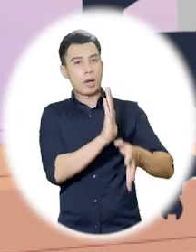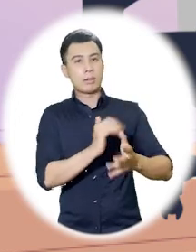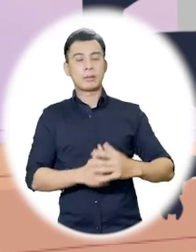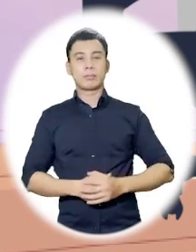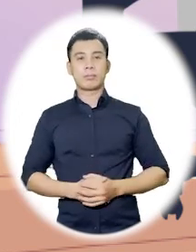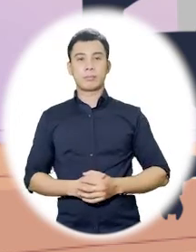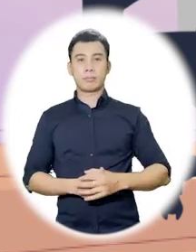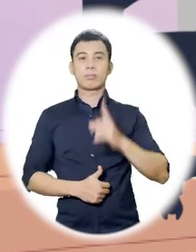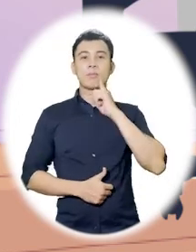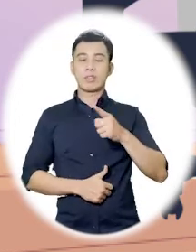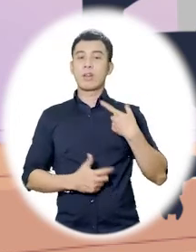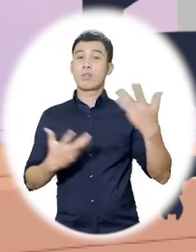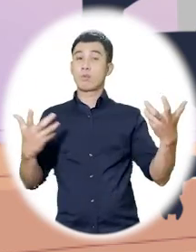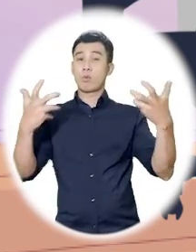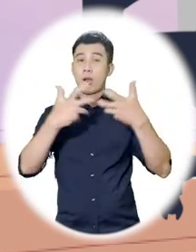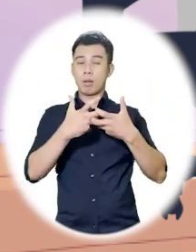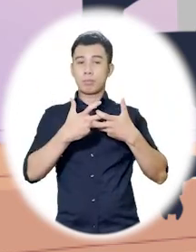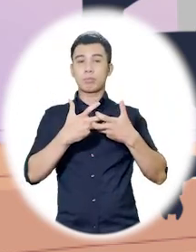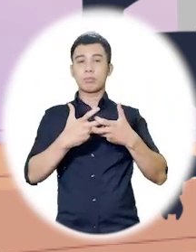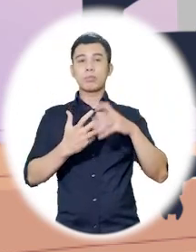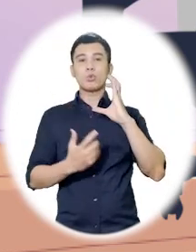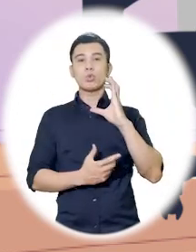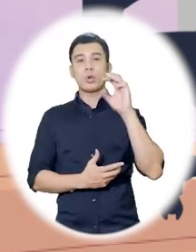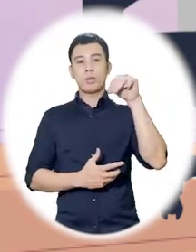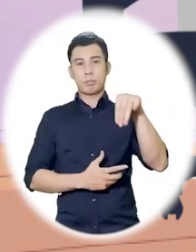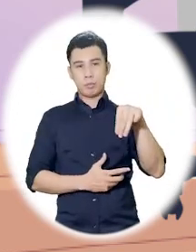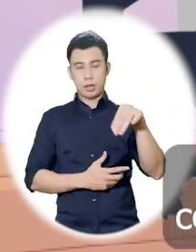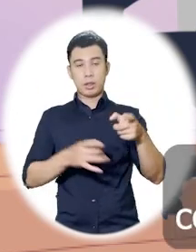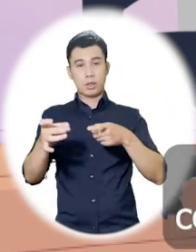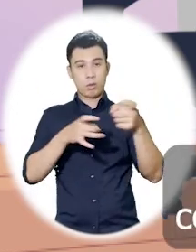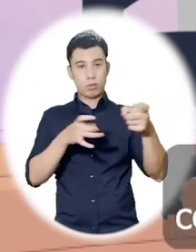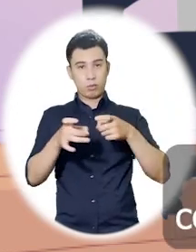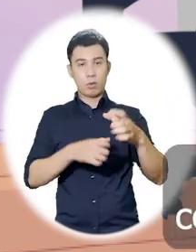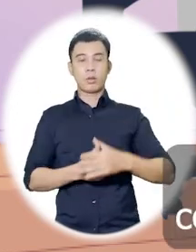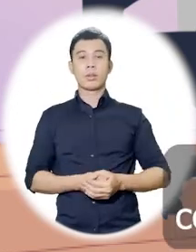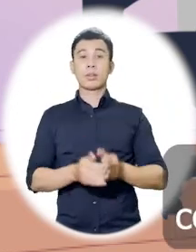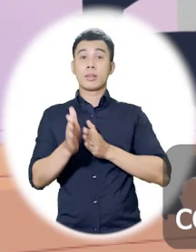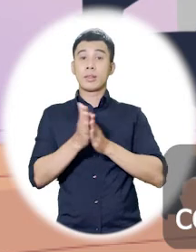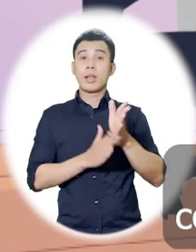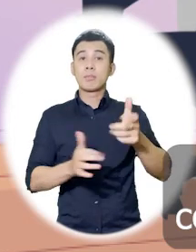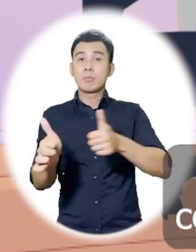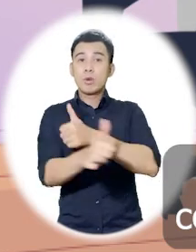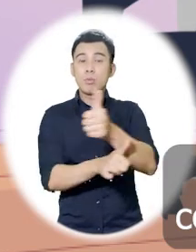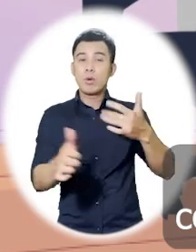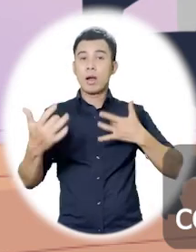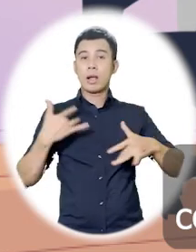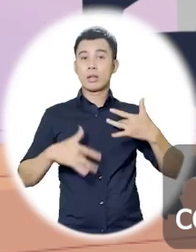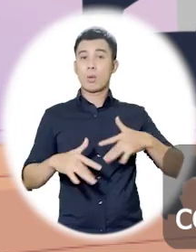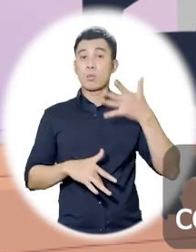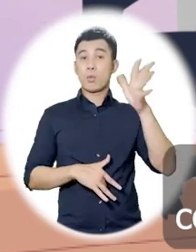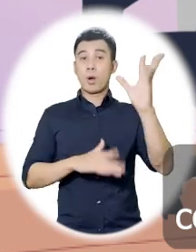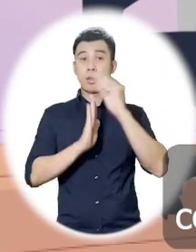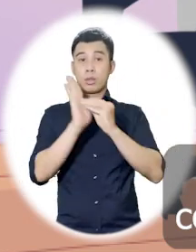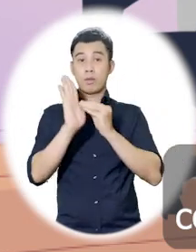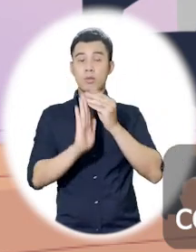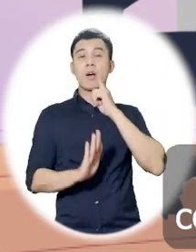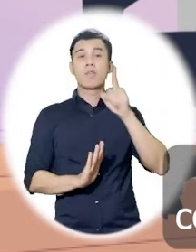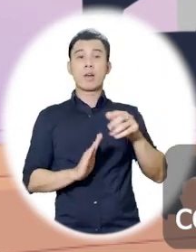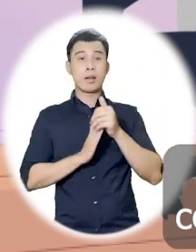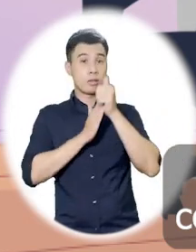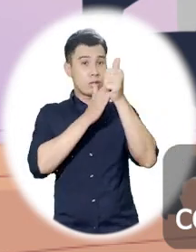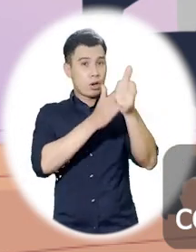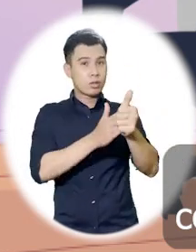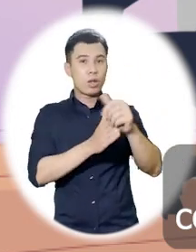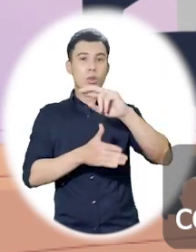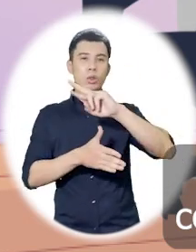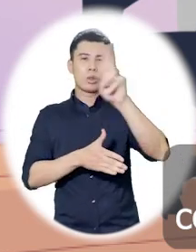cũng cần phải bao gồm và phù hợp với các chuẩn mực điều phối. Kế đến, hành động thực hiện điều phối và quản trị điều phối ở cấp địa phương cần được